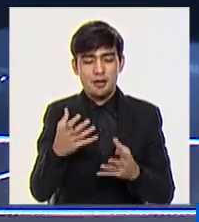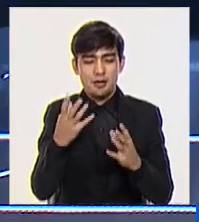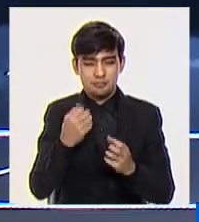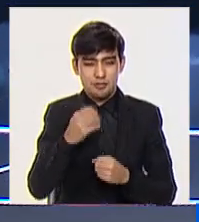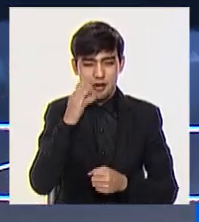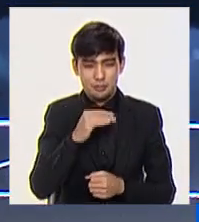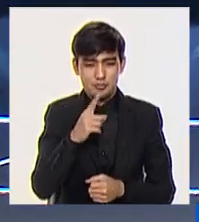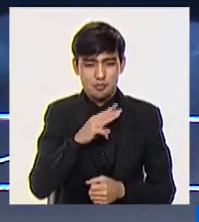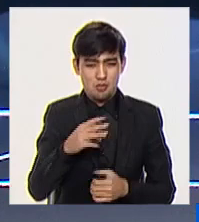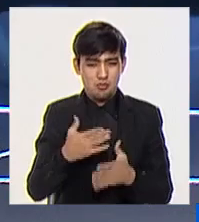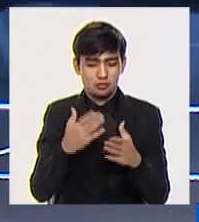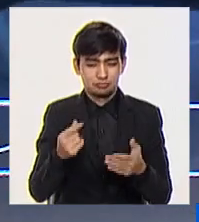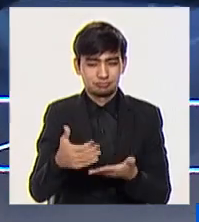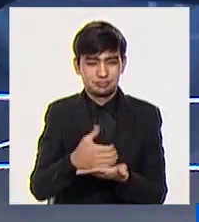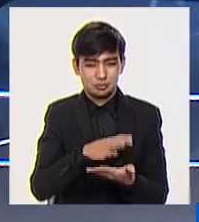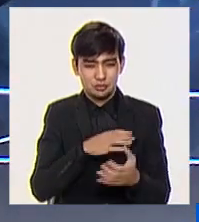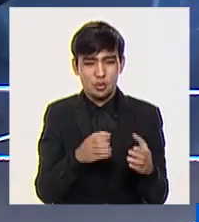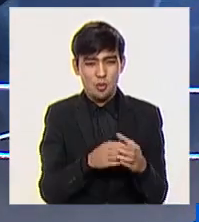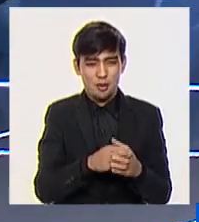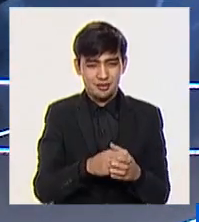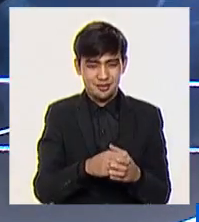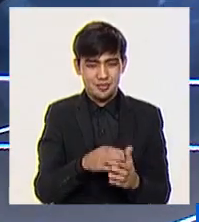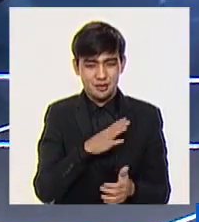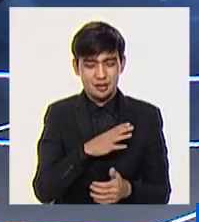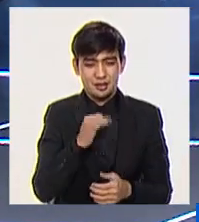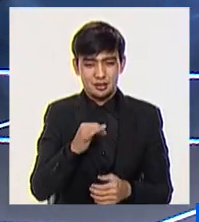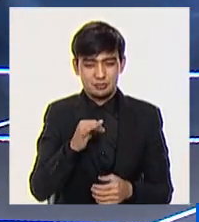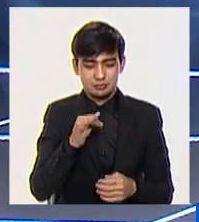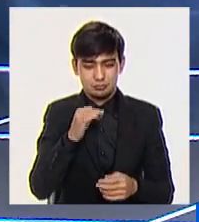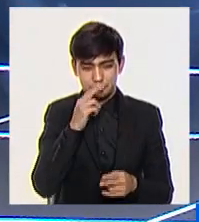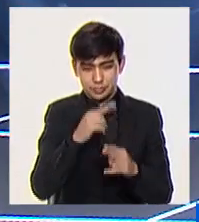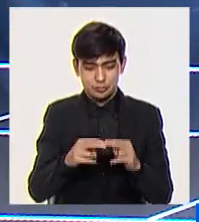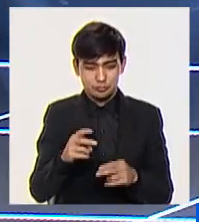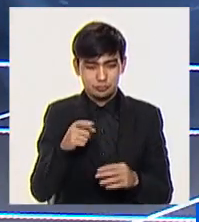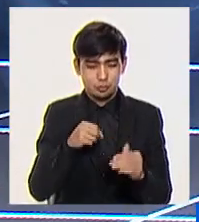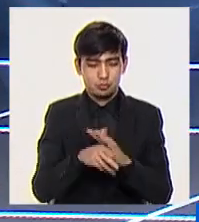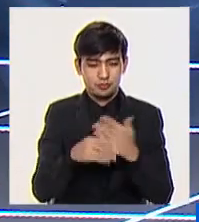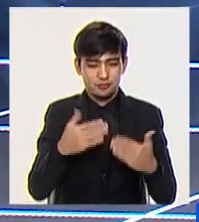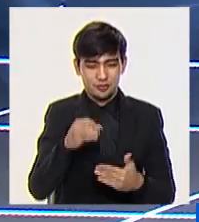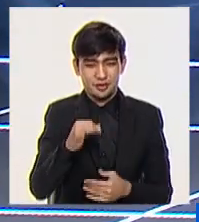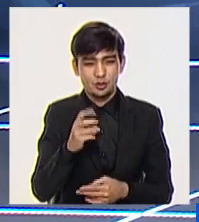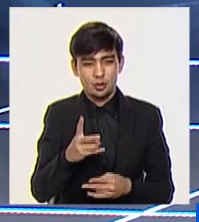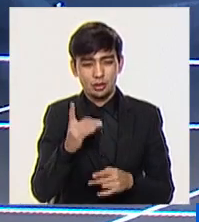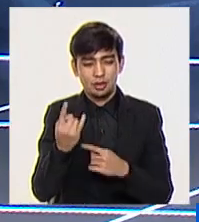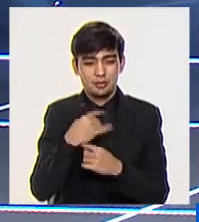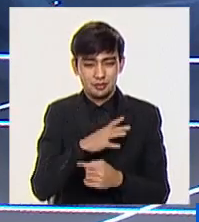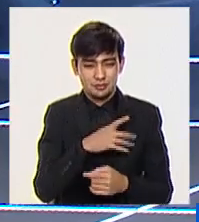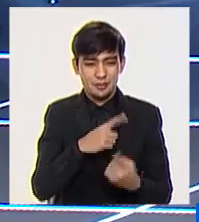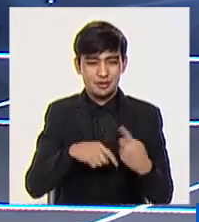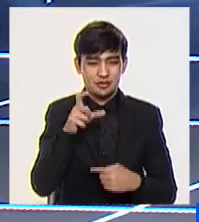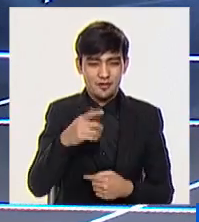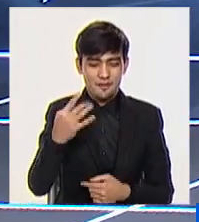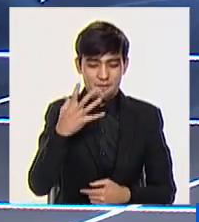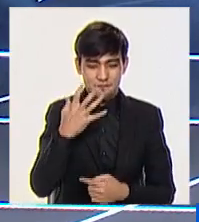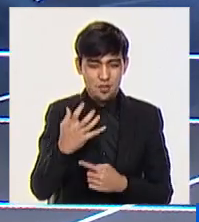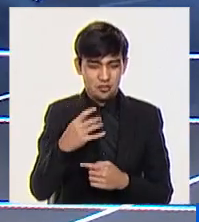қаржы жинаған West Construction Service компаниясы ұшты күйлі жоқ боп кеткен. Алданған үлескерлер көшуге кәсіпкердің суретін